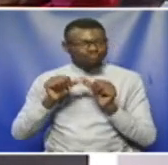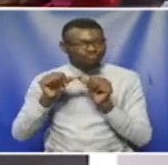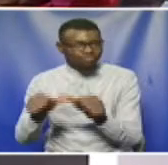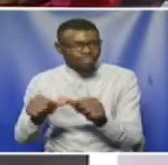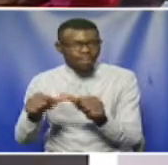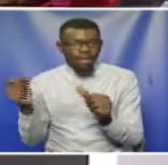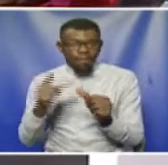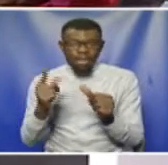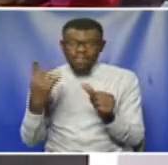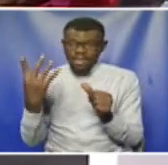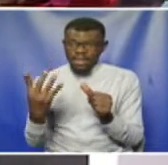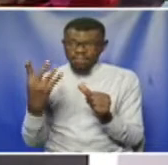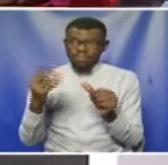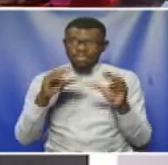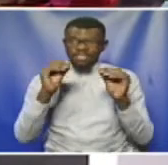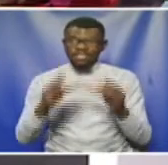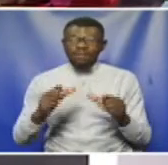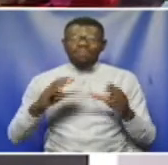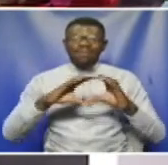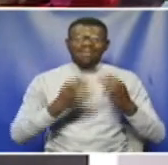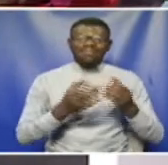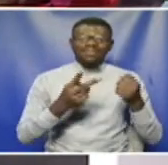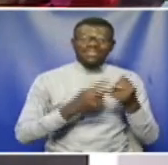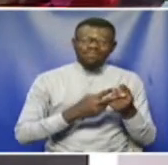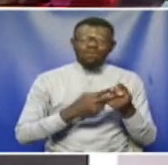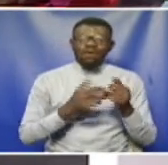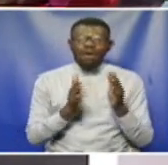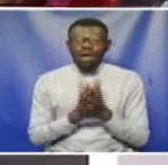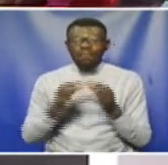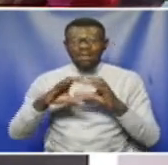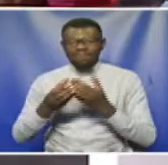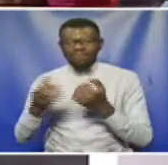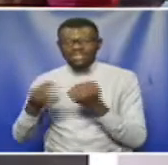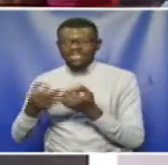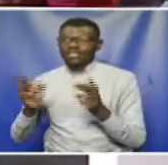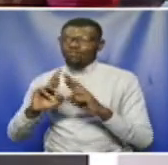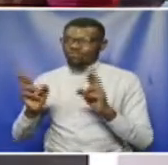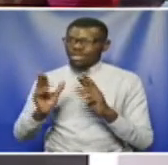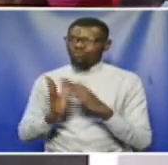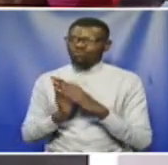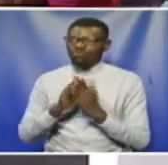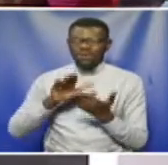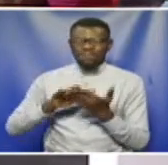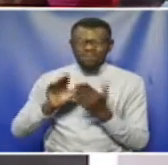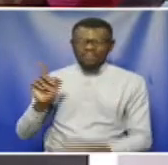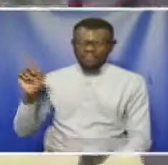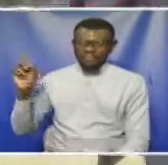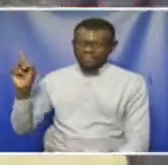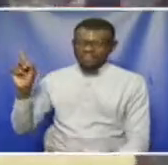mwezi Aprili walimu wa gredi za saba na nane watakuwa tayari. Shadrack Miti anaarifu.